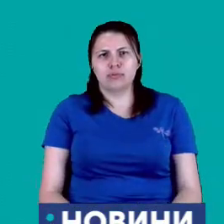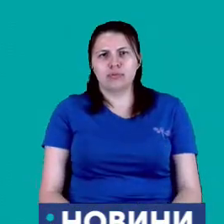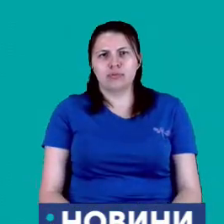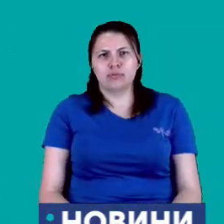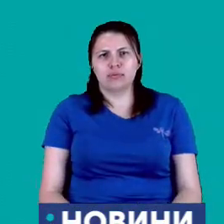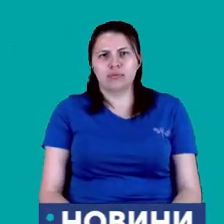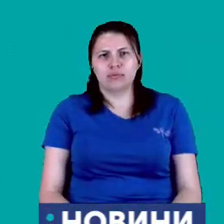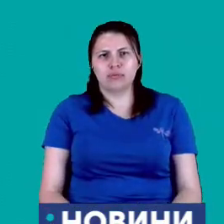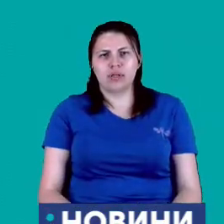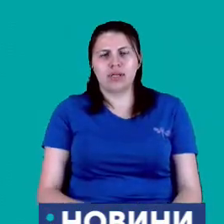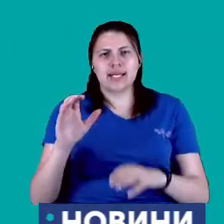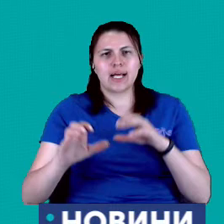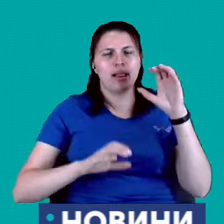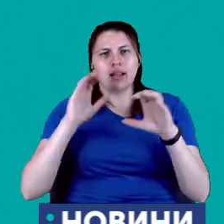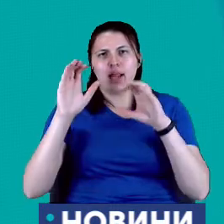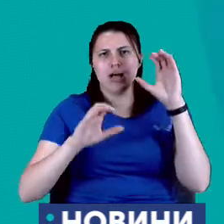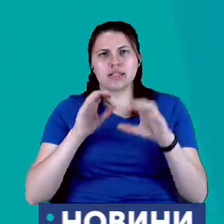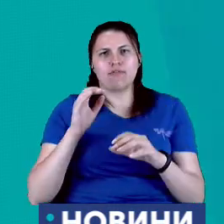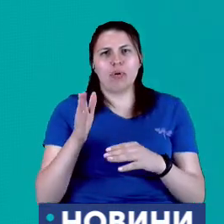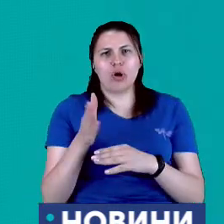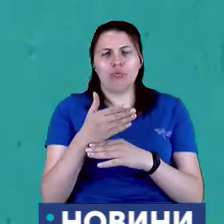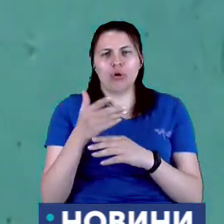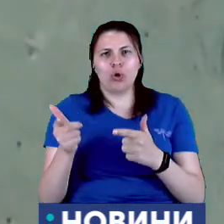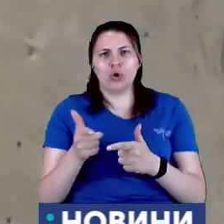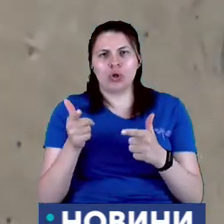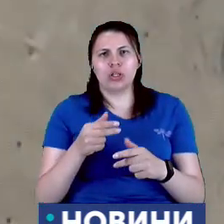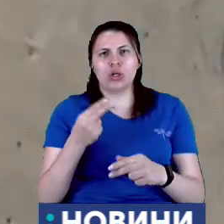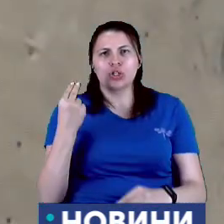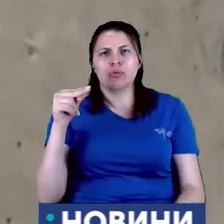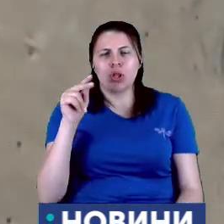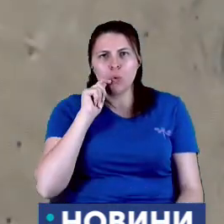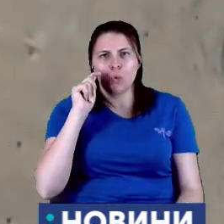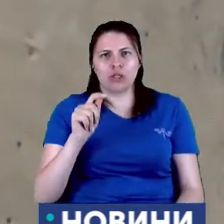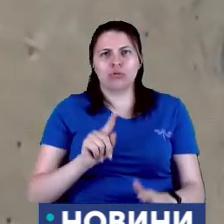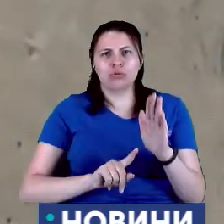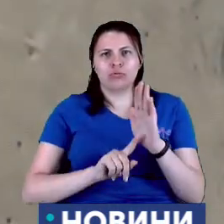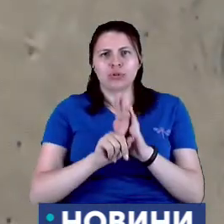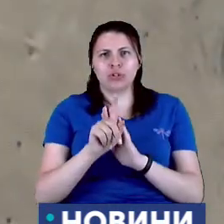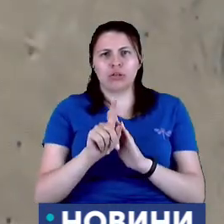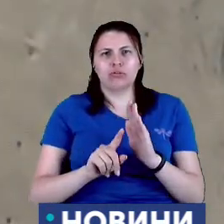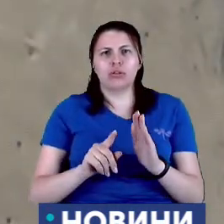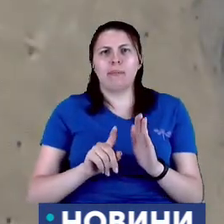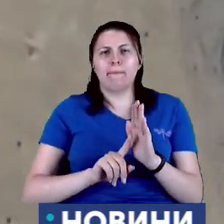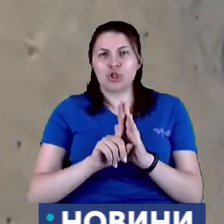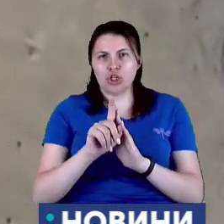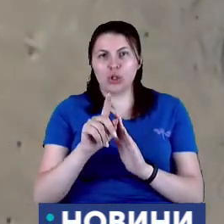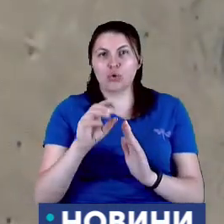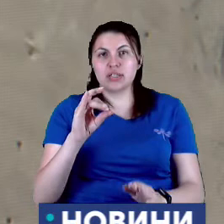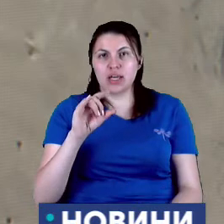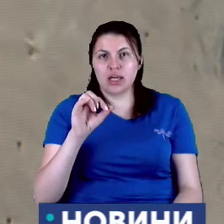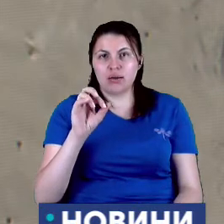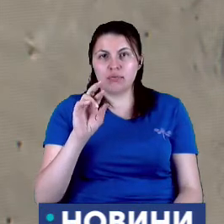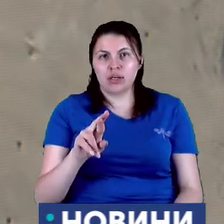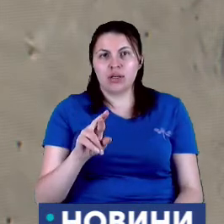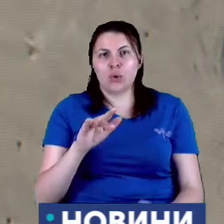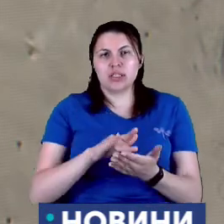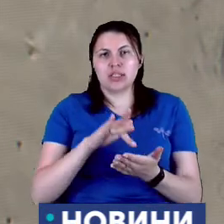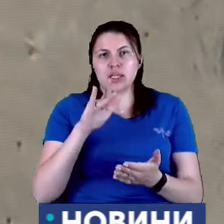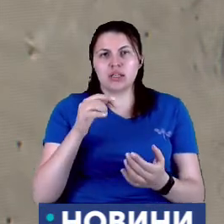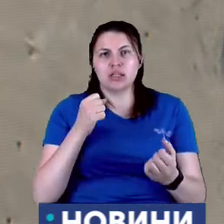Скелелази у Маріуполі готуються до чемпіонату України. Розпочнеться він на початку серпня у Центрі спорту та відпочинку «Аляска».